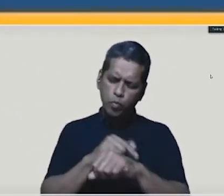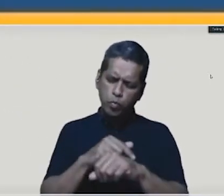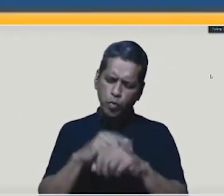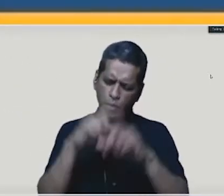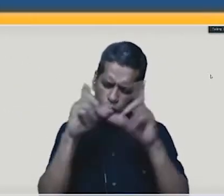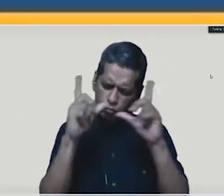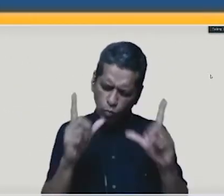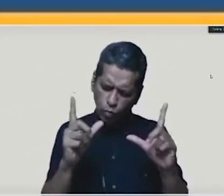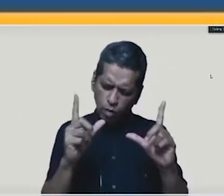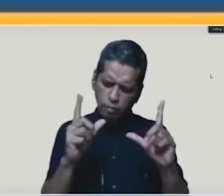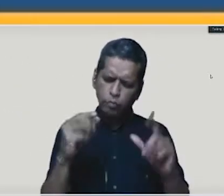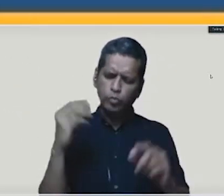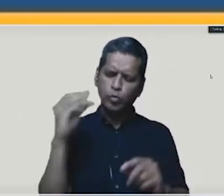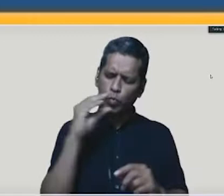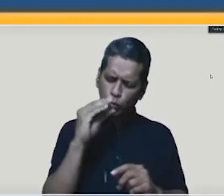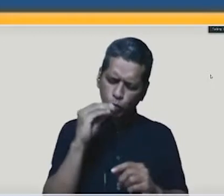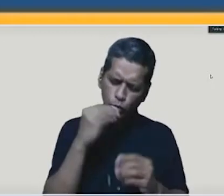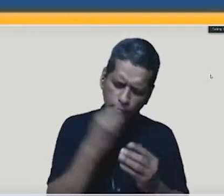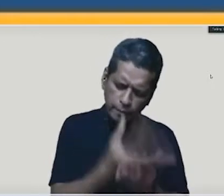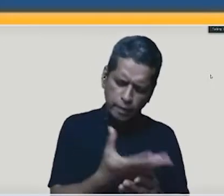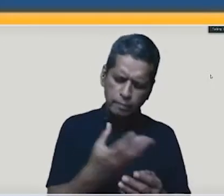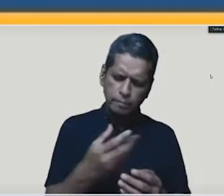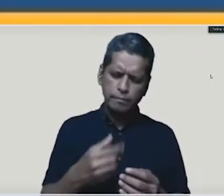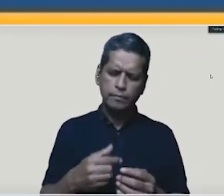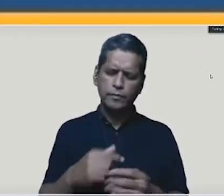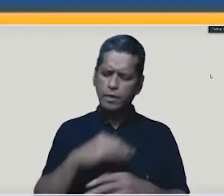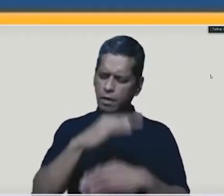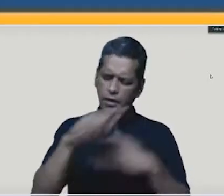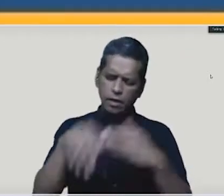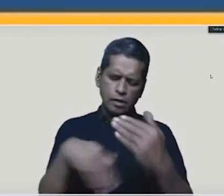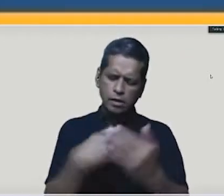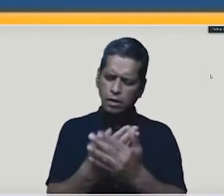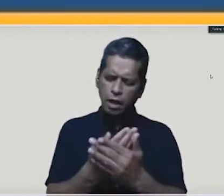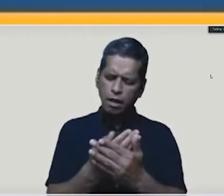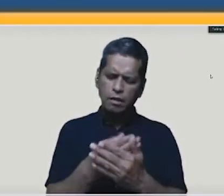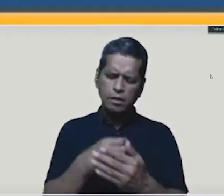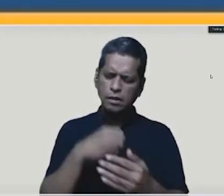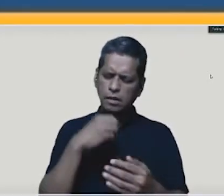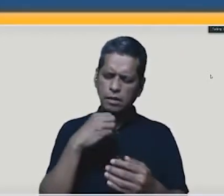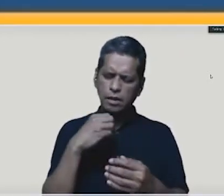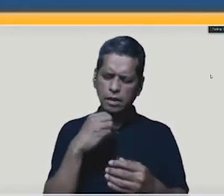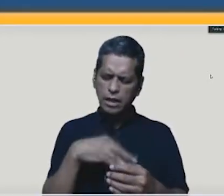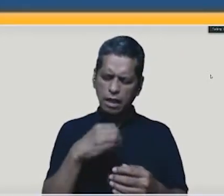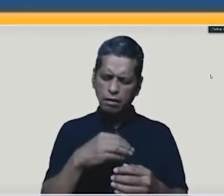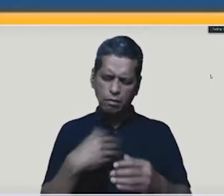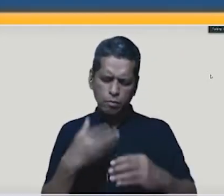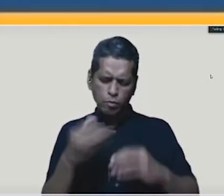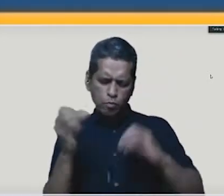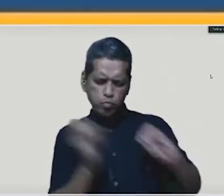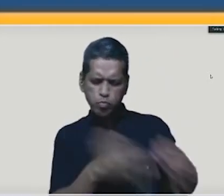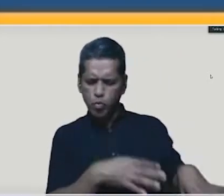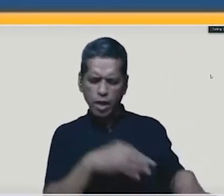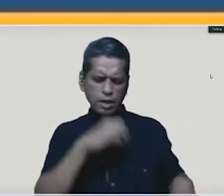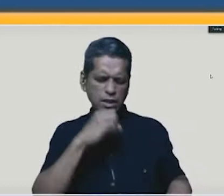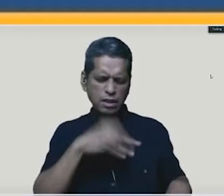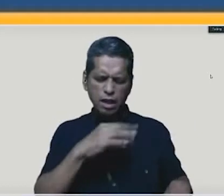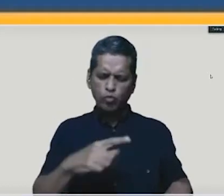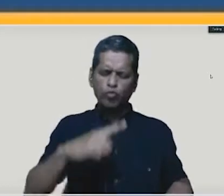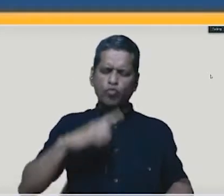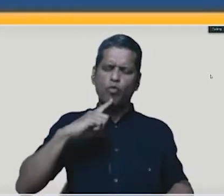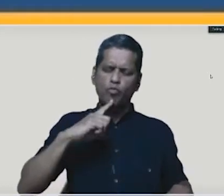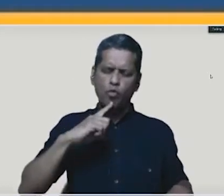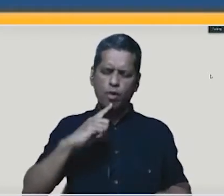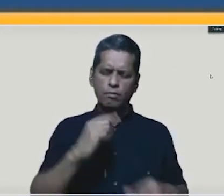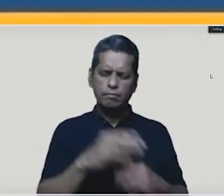Segala kepentingan diri segala ke sia-sia and segala kesombongan bahkan segala kejahatan